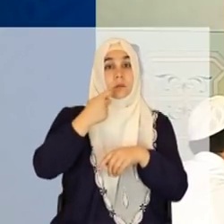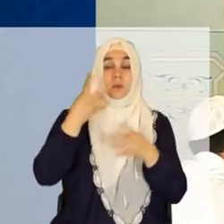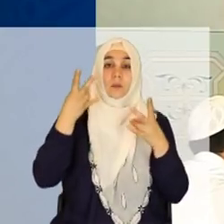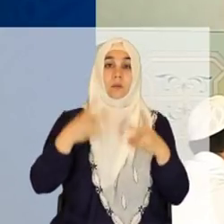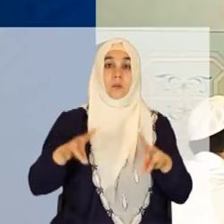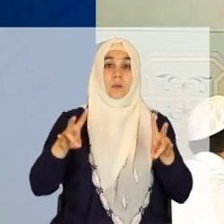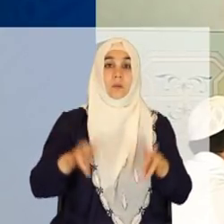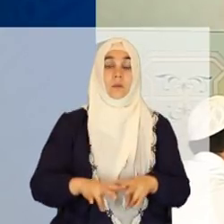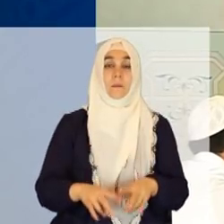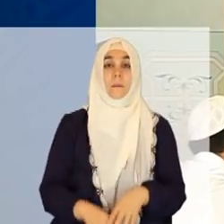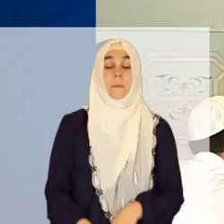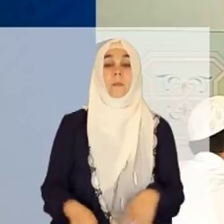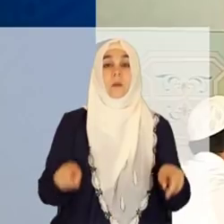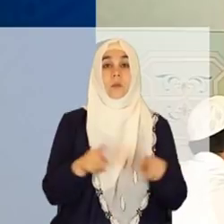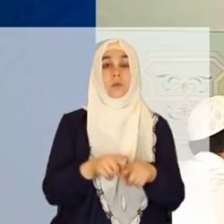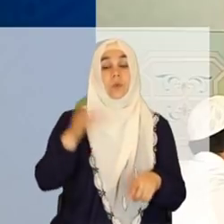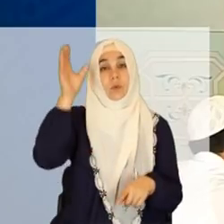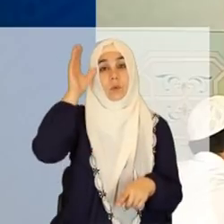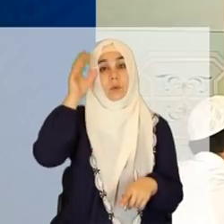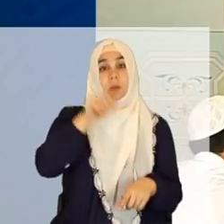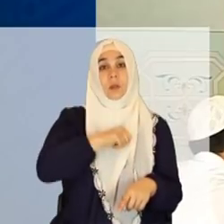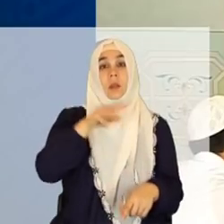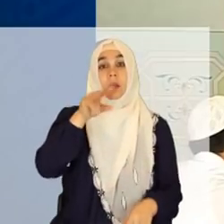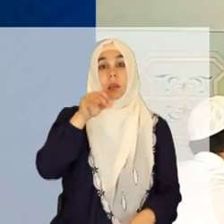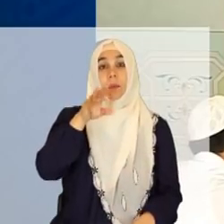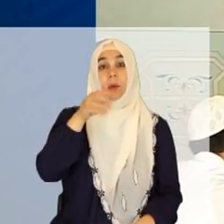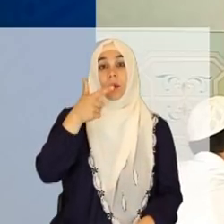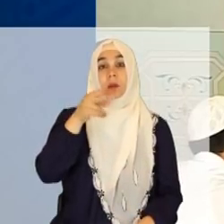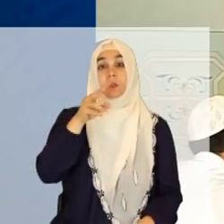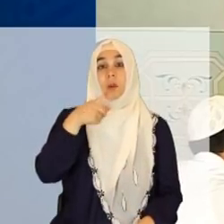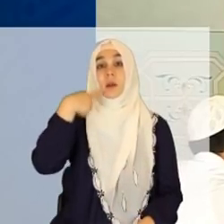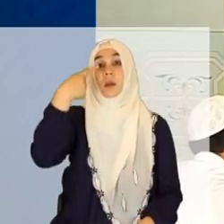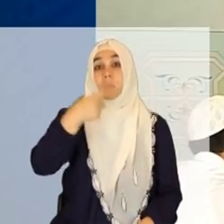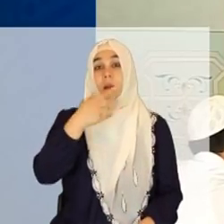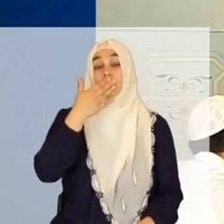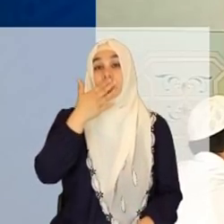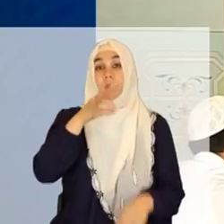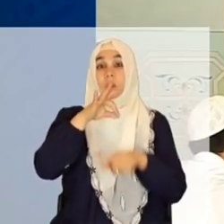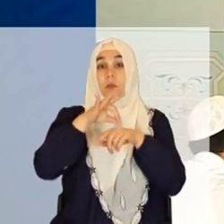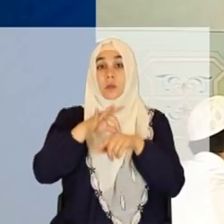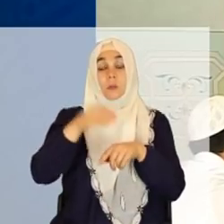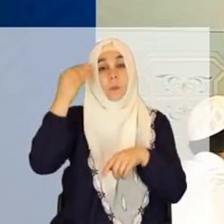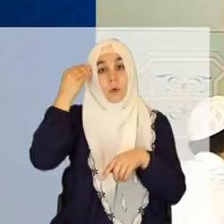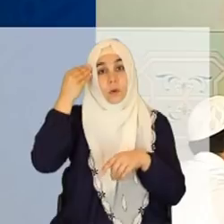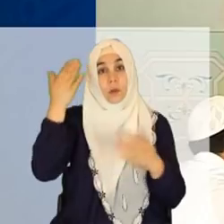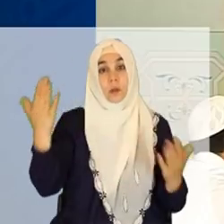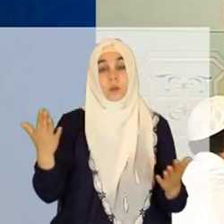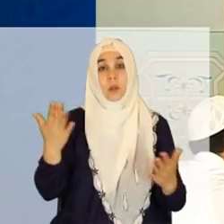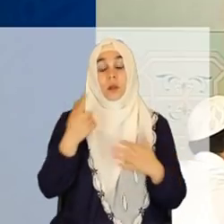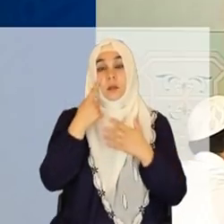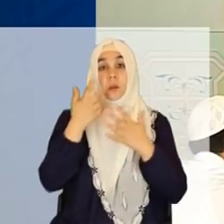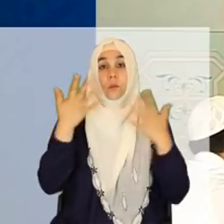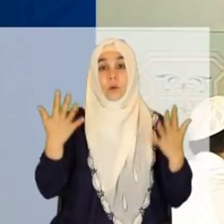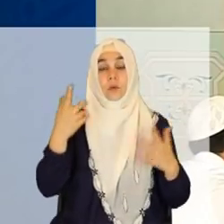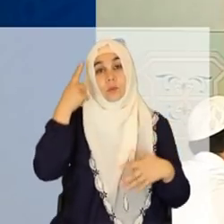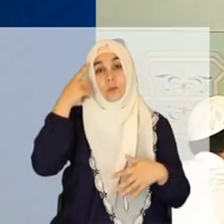qilmaydi. Buning uchun ulamolar, xususan Imom G'azzoliy aytadiki, ro'zaning mohiyati namoyon